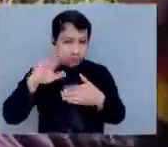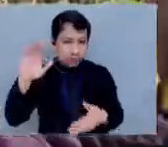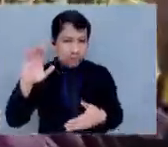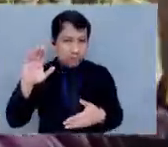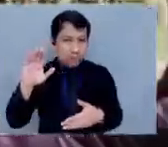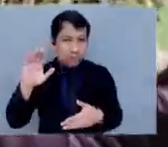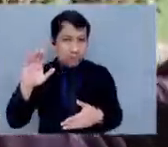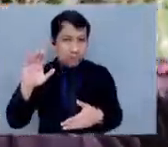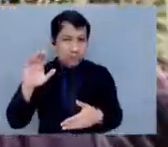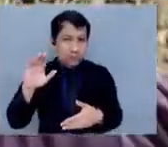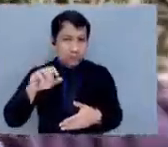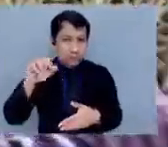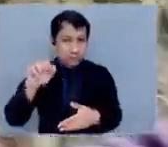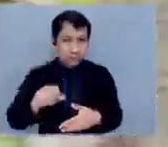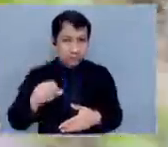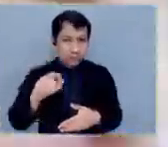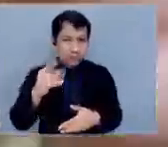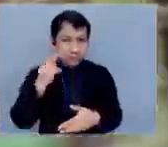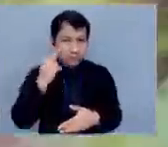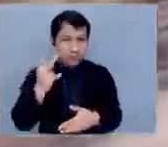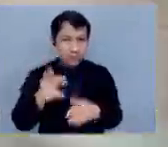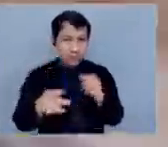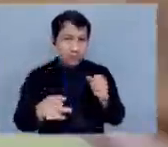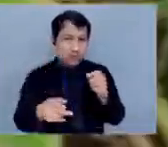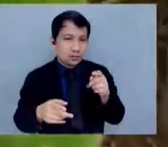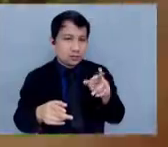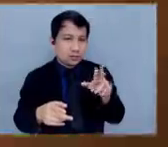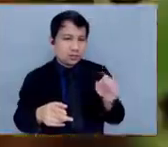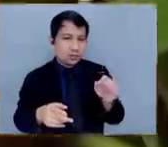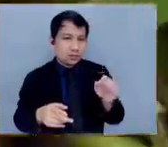South Cotabato nang hablutin nila ang tarsier na yan.